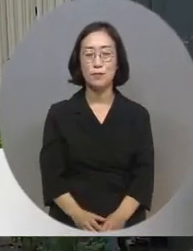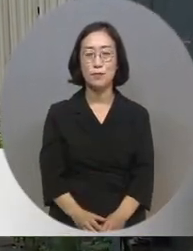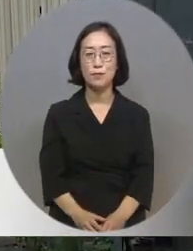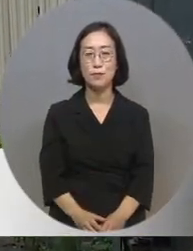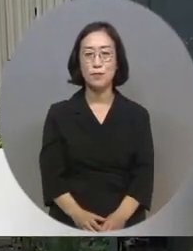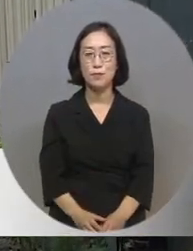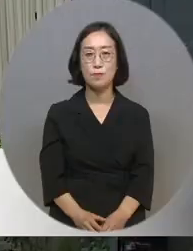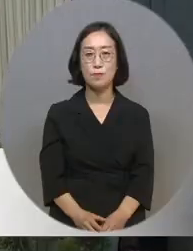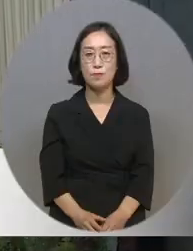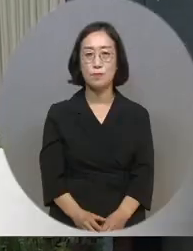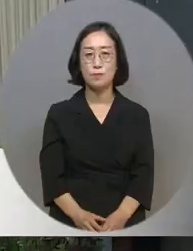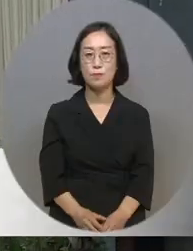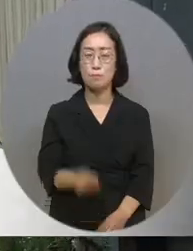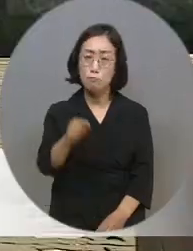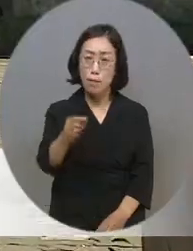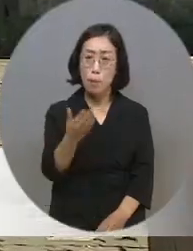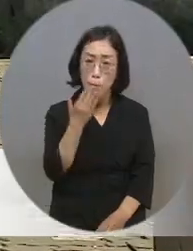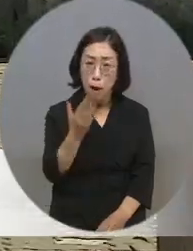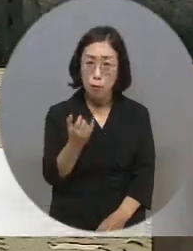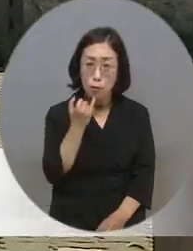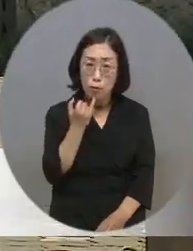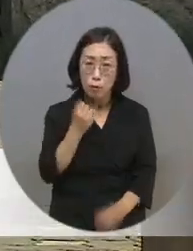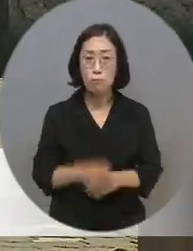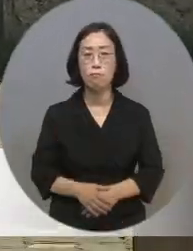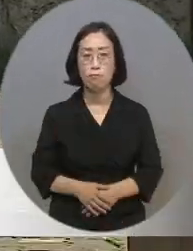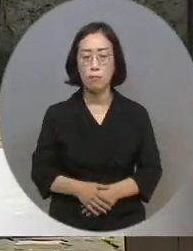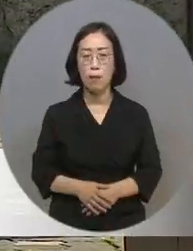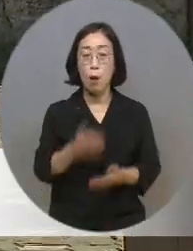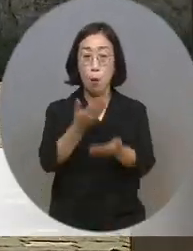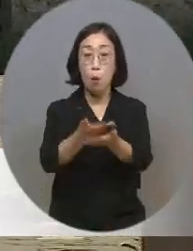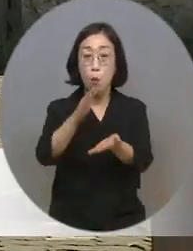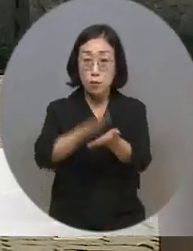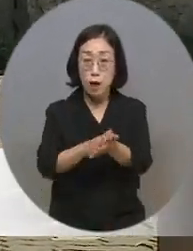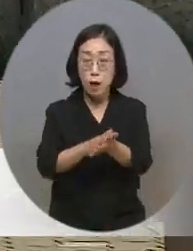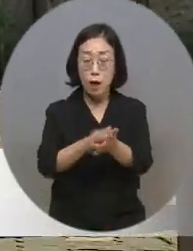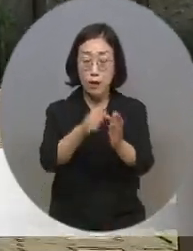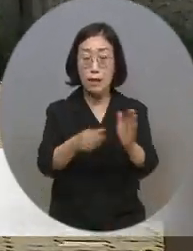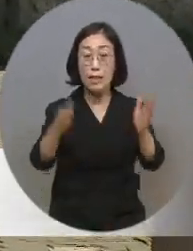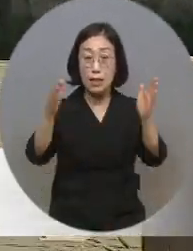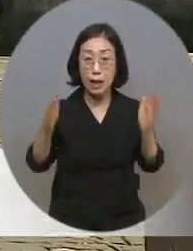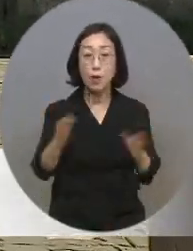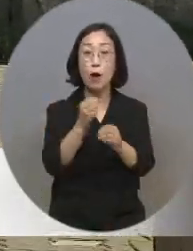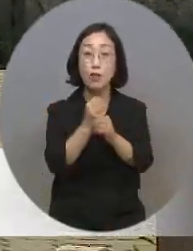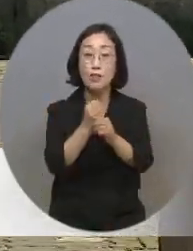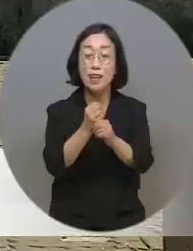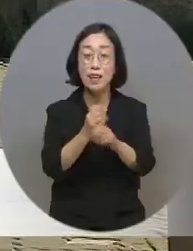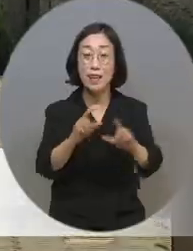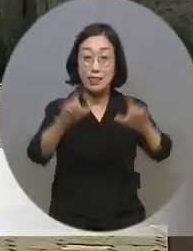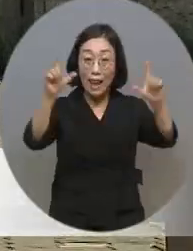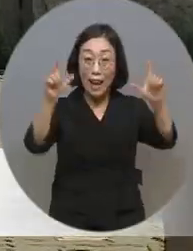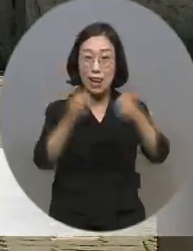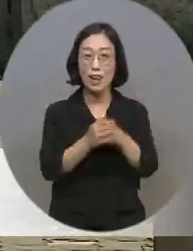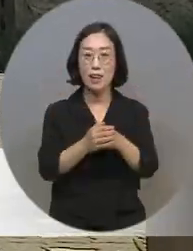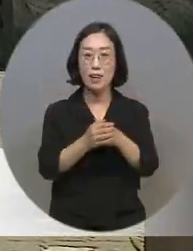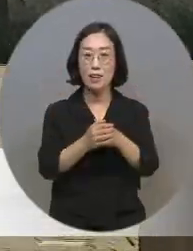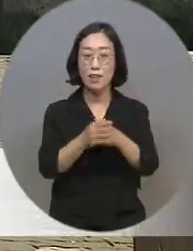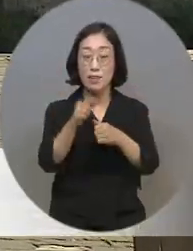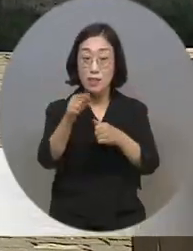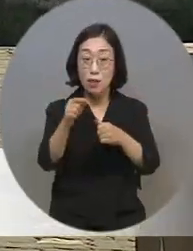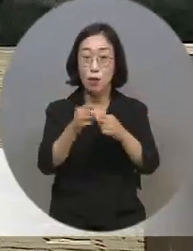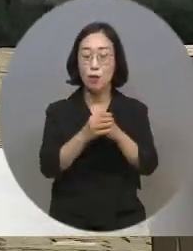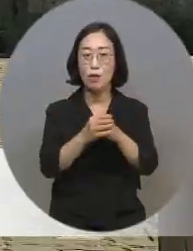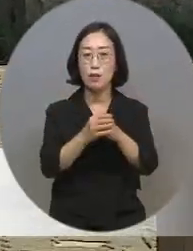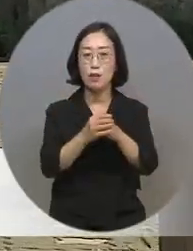되나 아니면 가도 되나 봉사를 할 때 언제부터 언제까지 그 날짜 기간이 있잖아 그러면은 그